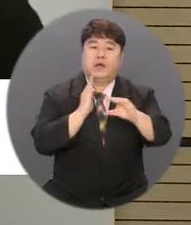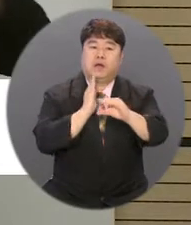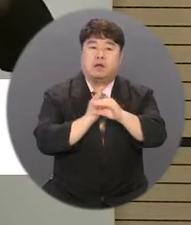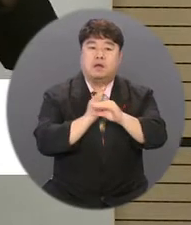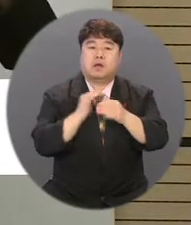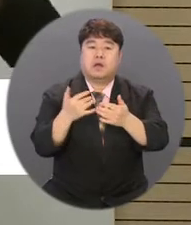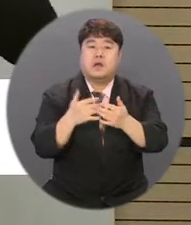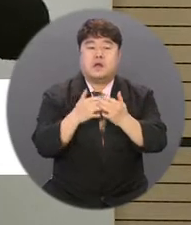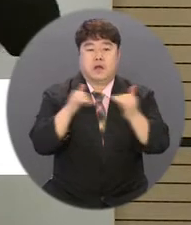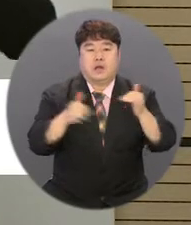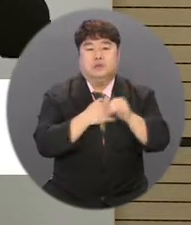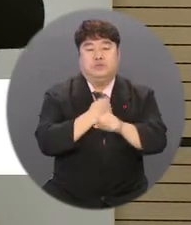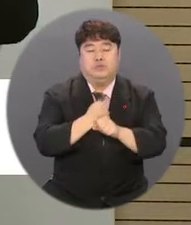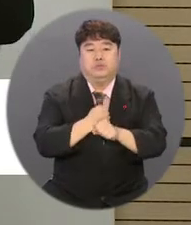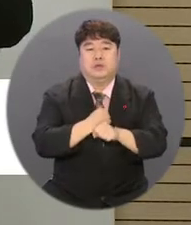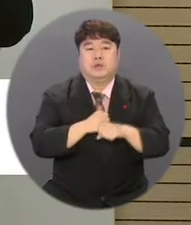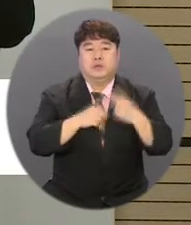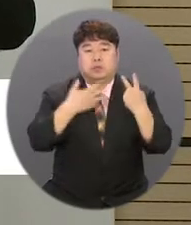2차 발병률은